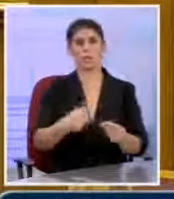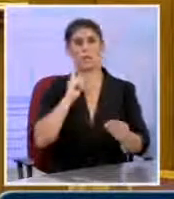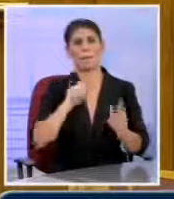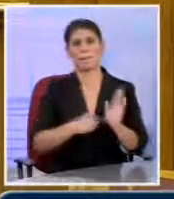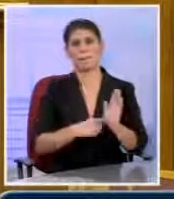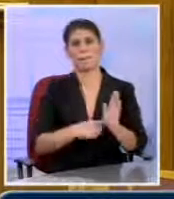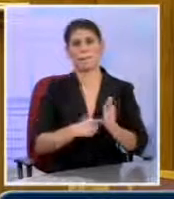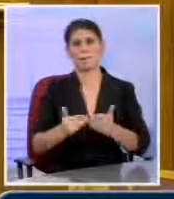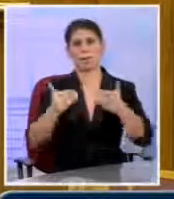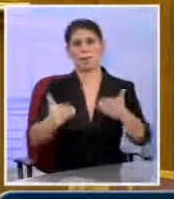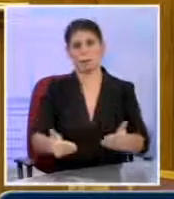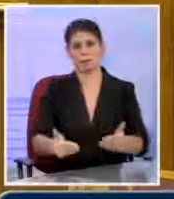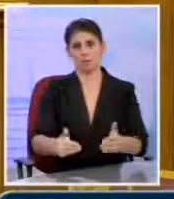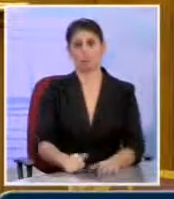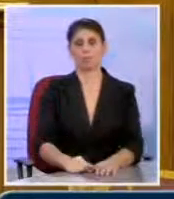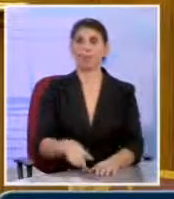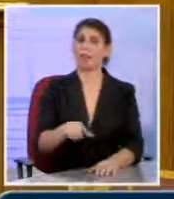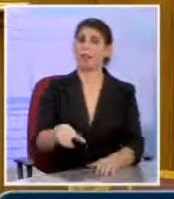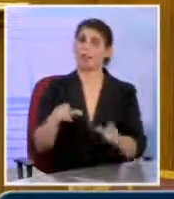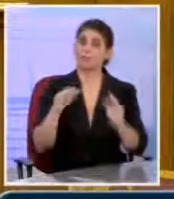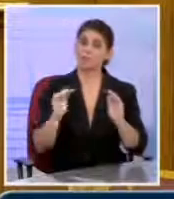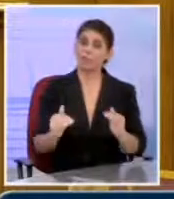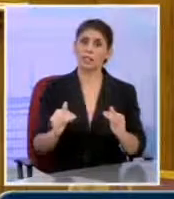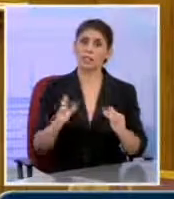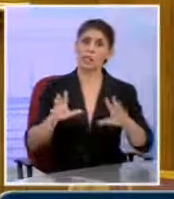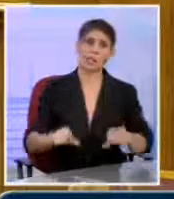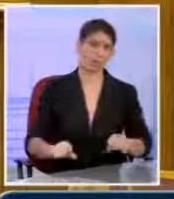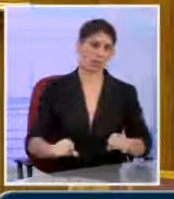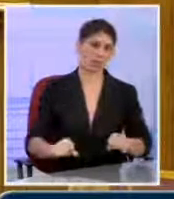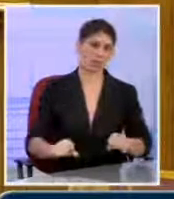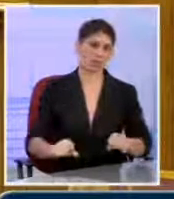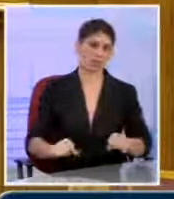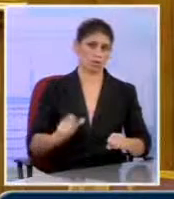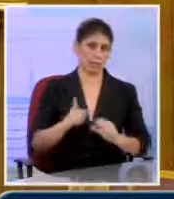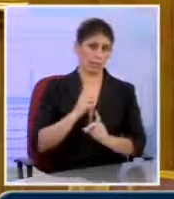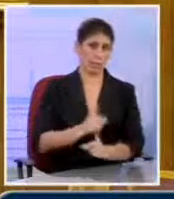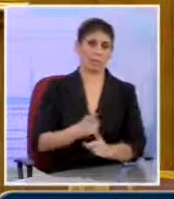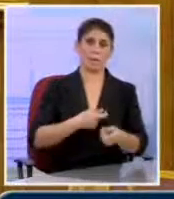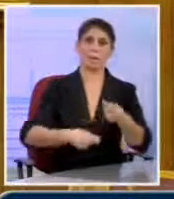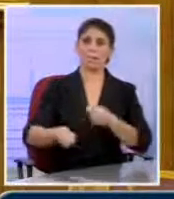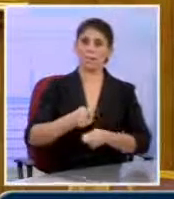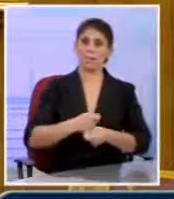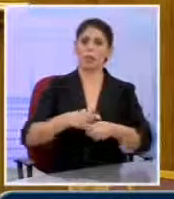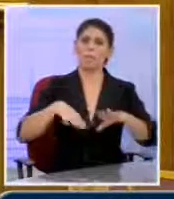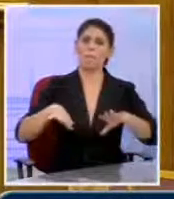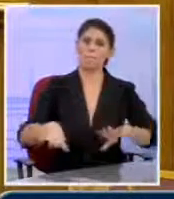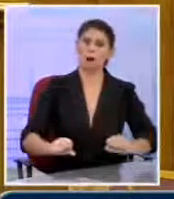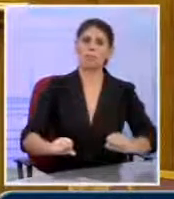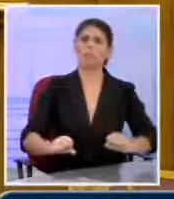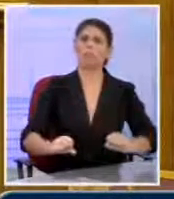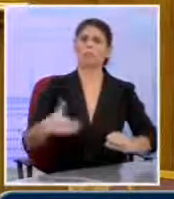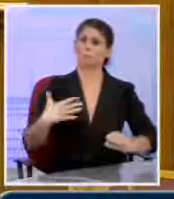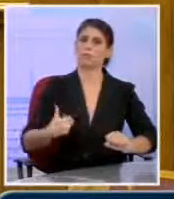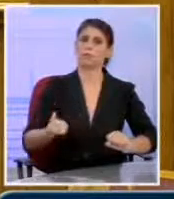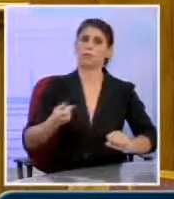παράνομα παράταση. Η κατάσταση αυτή έγινε καθεστώς. Οι συγκεκριμένες επιχειρήσεις εδραιώθηκαν,